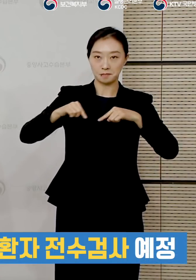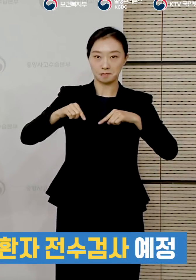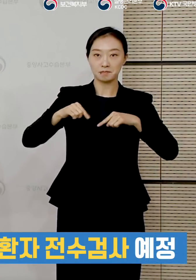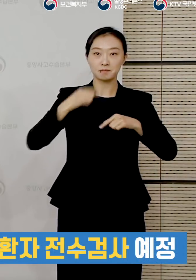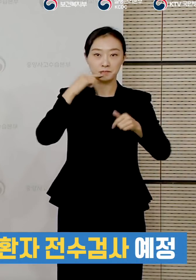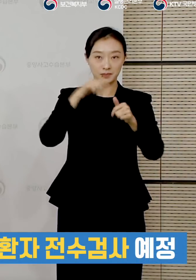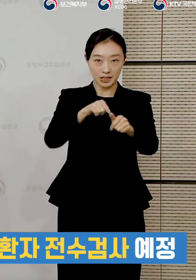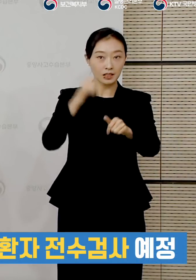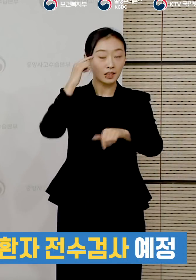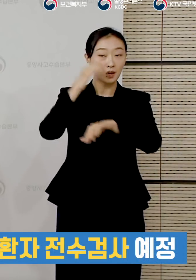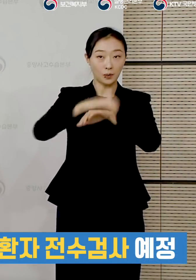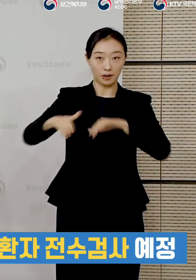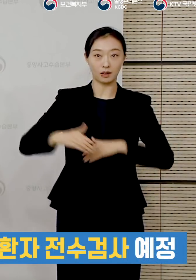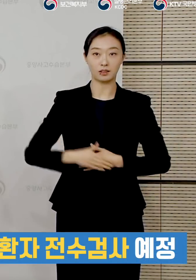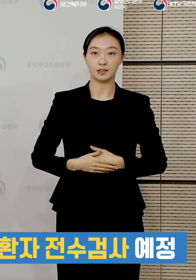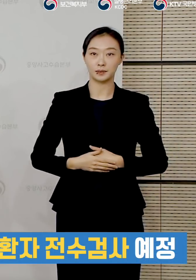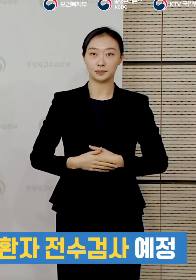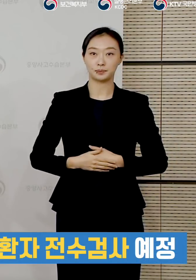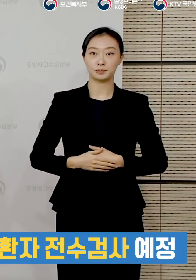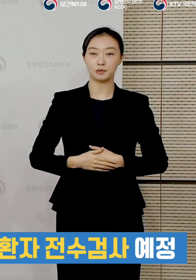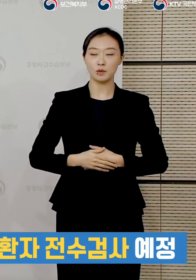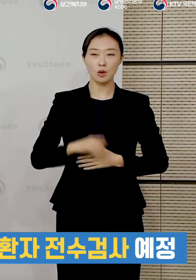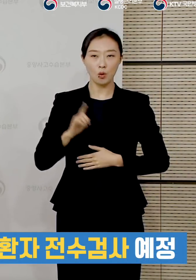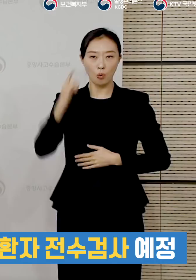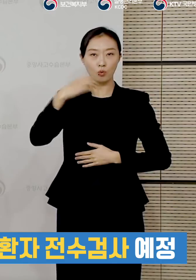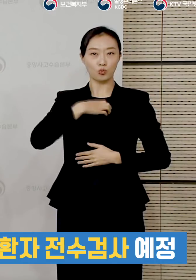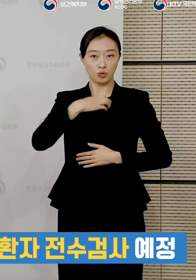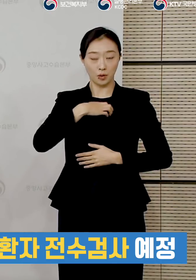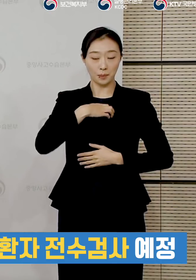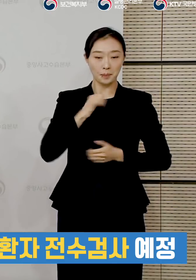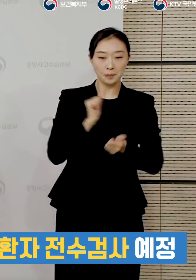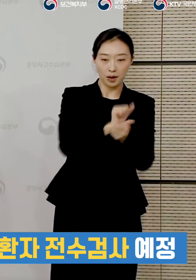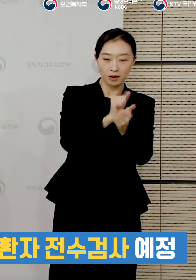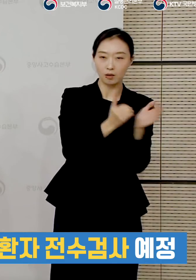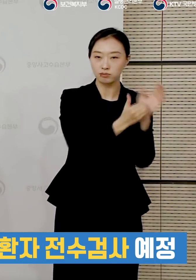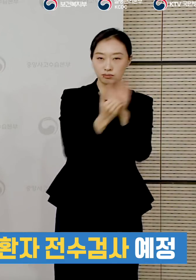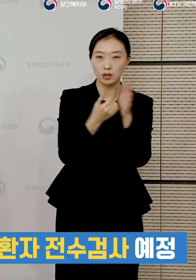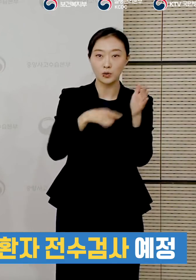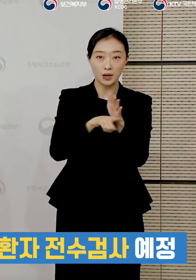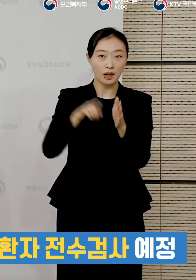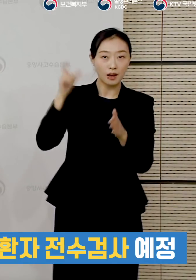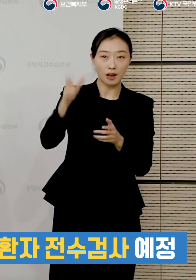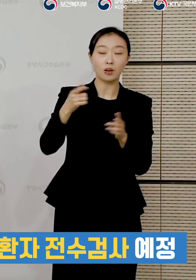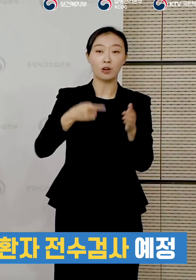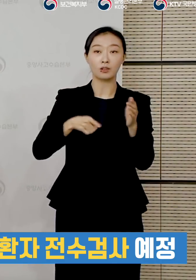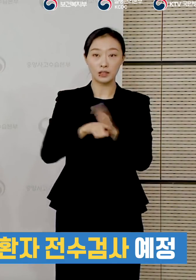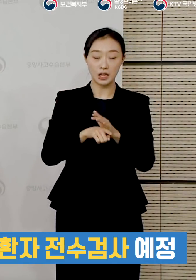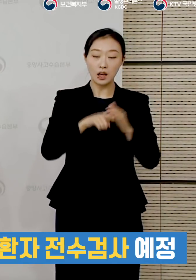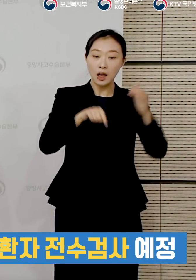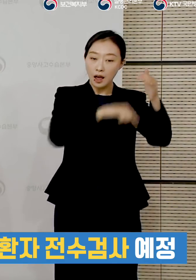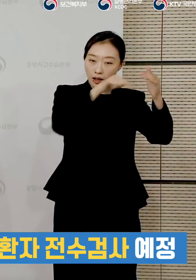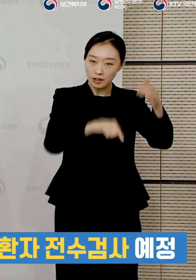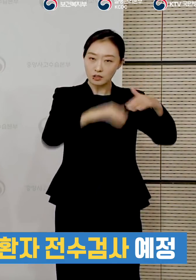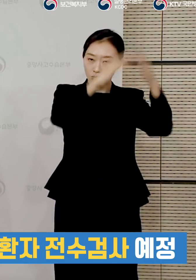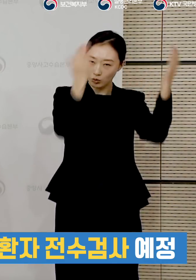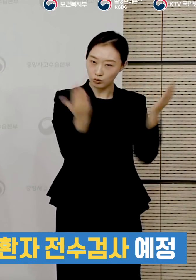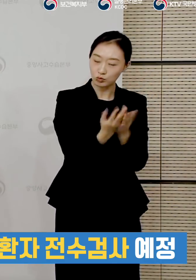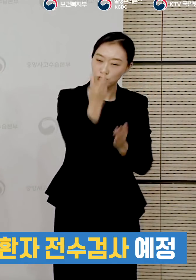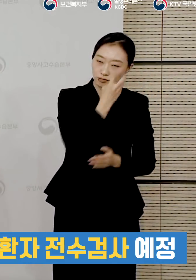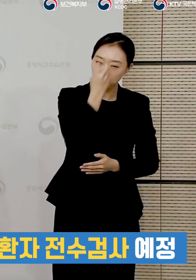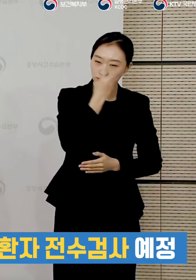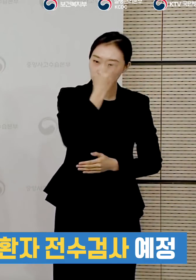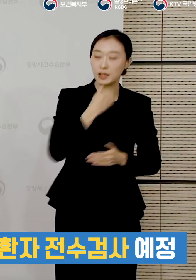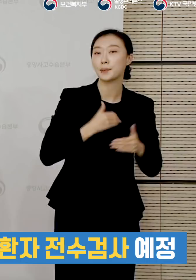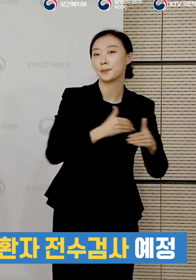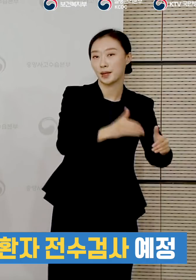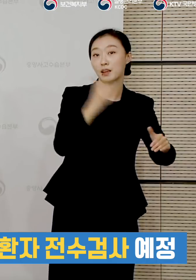고위험군에 대한 방역 조치를 강화하기 위하여 현재 대구 지역에 입원 중인 폐렴 환자에 대한 전수 진단 검사를 실시할